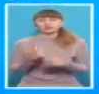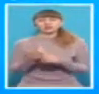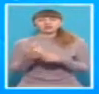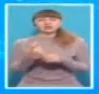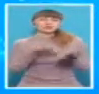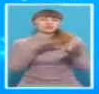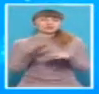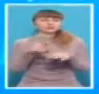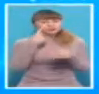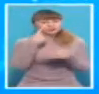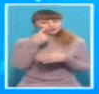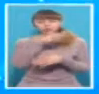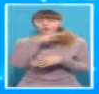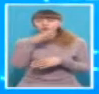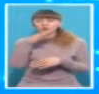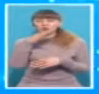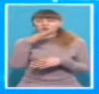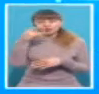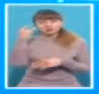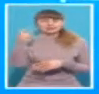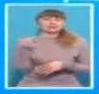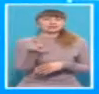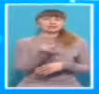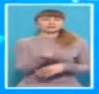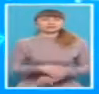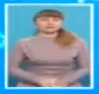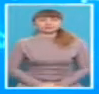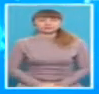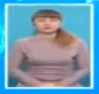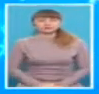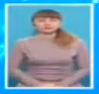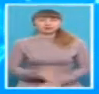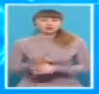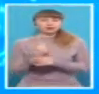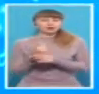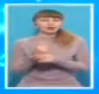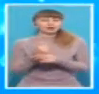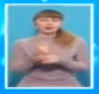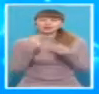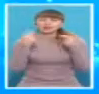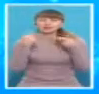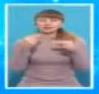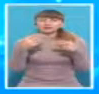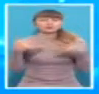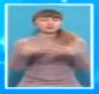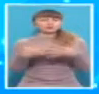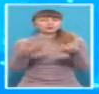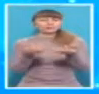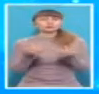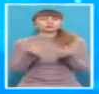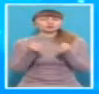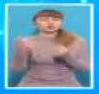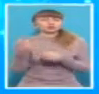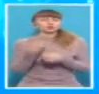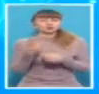бастаманың басты мақсаты халықты еңбекпен қамтып, табысын молайтуға оңтайлы жағдай жасау. Шарапатты шараның кәсіп ашуға ниетті адамдар